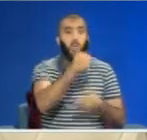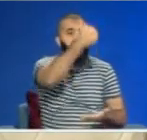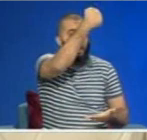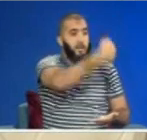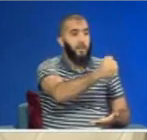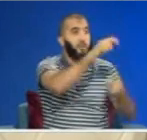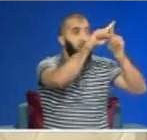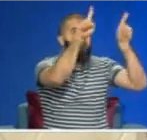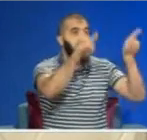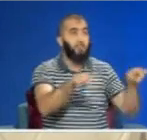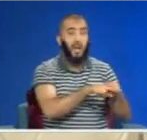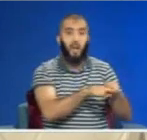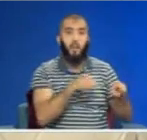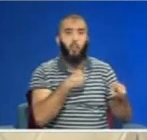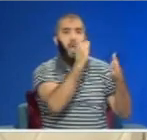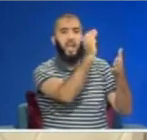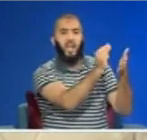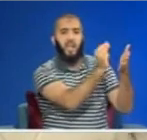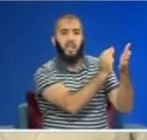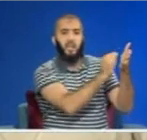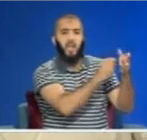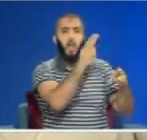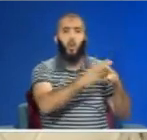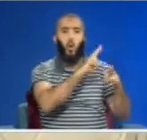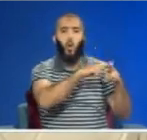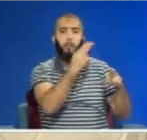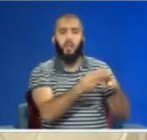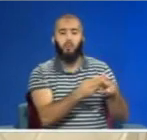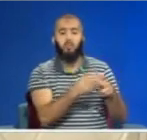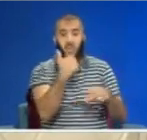علامة تعين ملكيته لعائلة ما